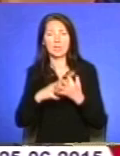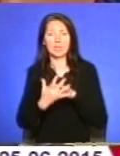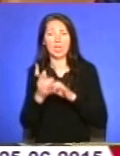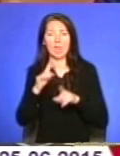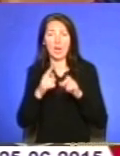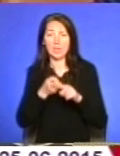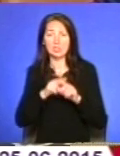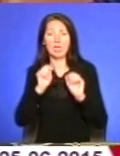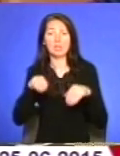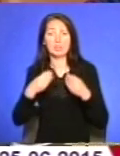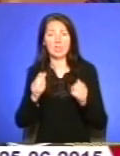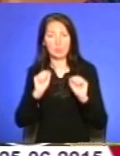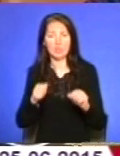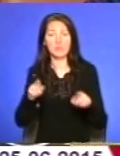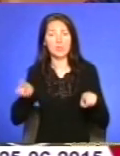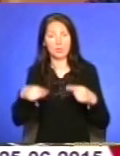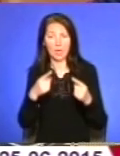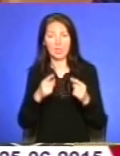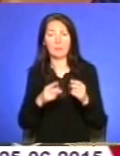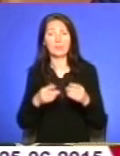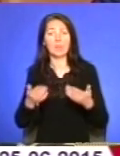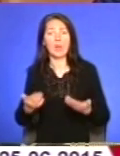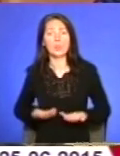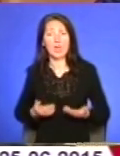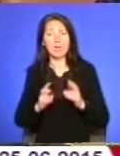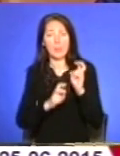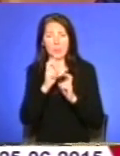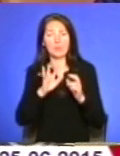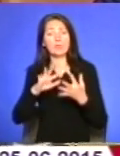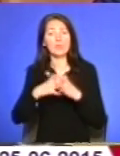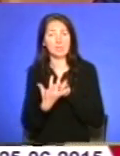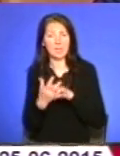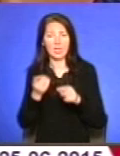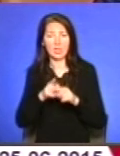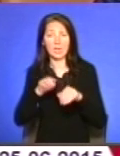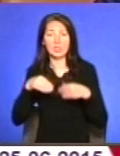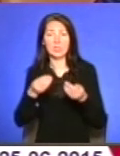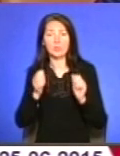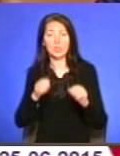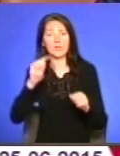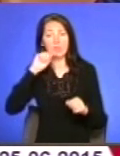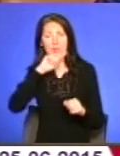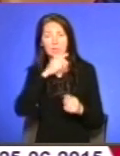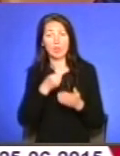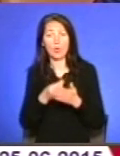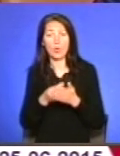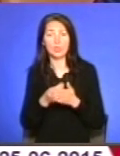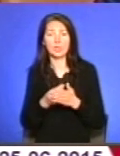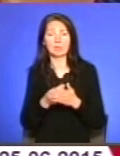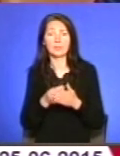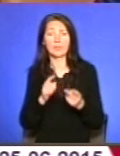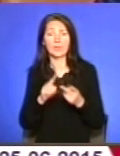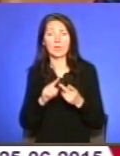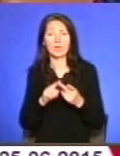в комунальне підприємство чи певне підприємство в селі, яке дасть змогу заощадити кошти з одного боку, другого.